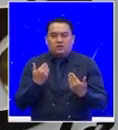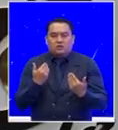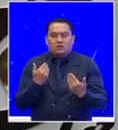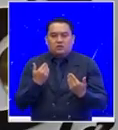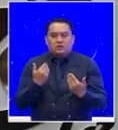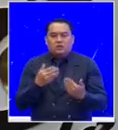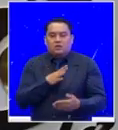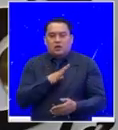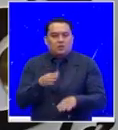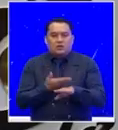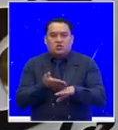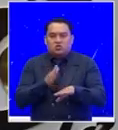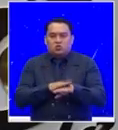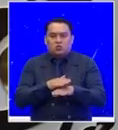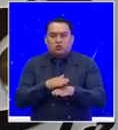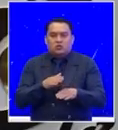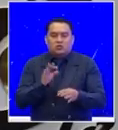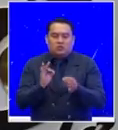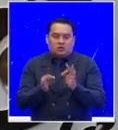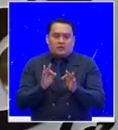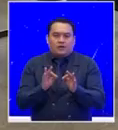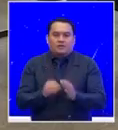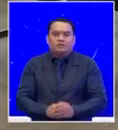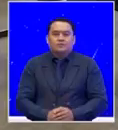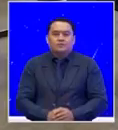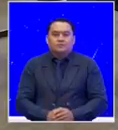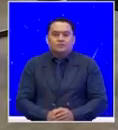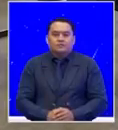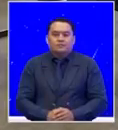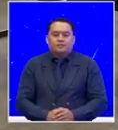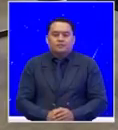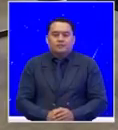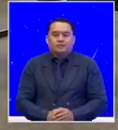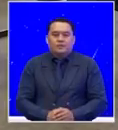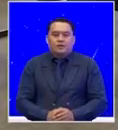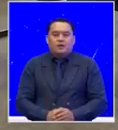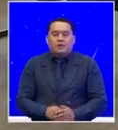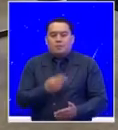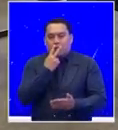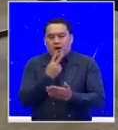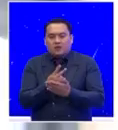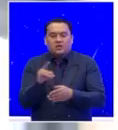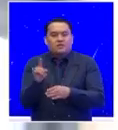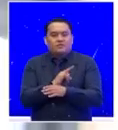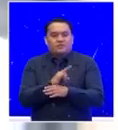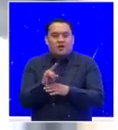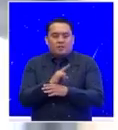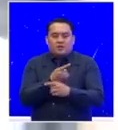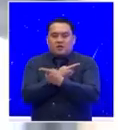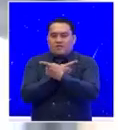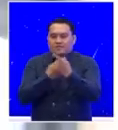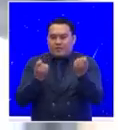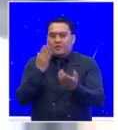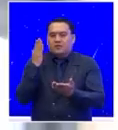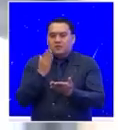тяжелое, не было сообщений. То есть у них тоже состояние удовлетворительное. Рост статистики породил и появление фейковой информации. Буквально